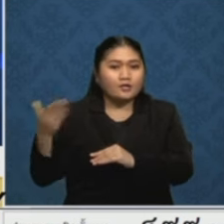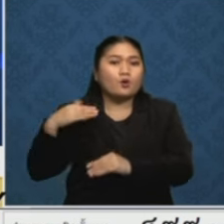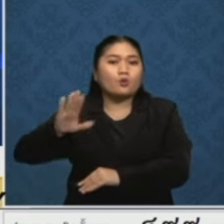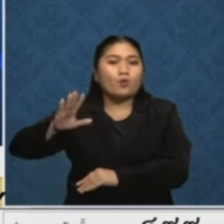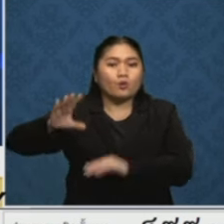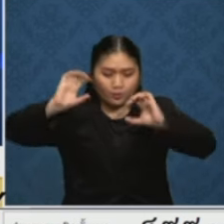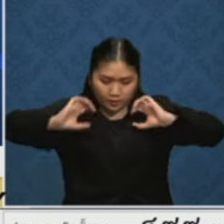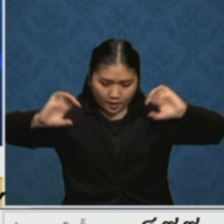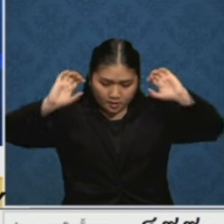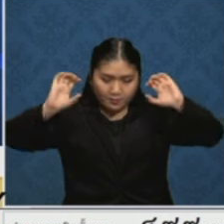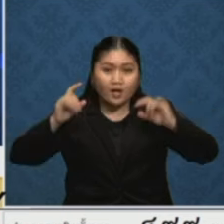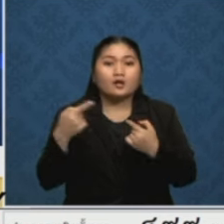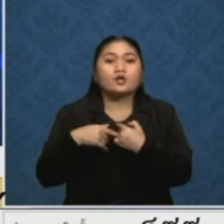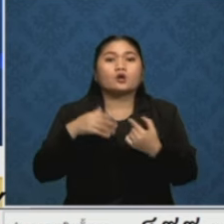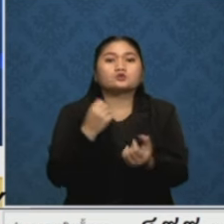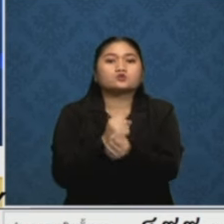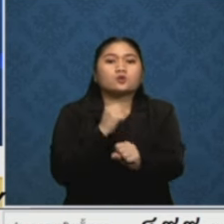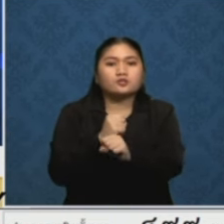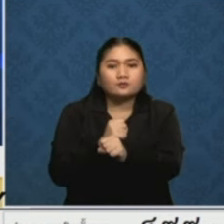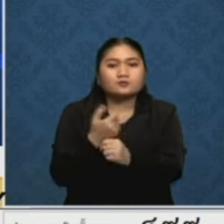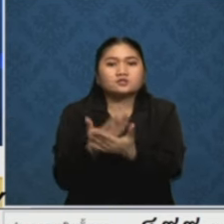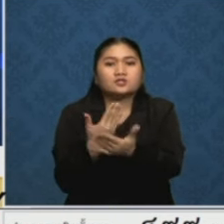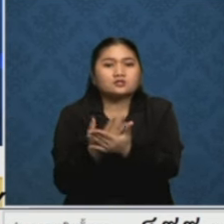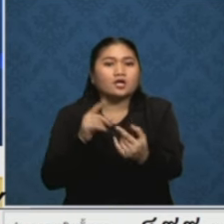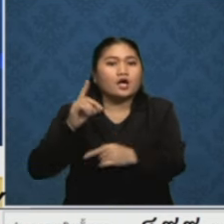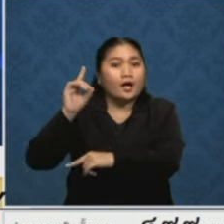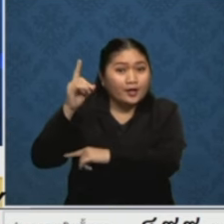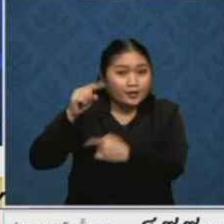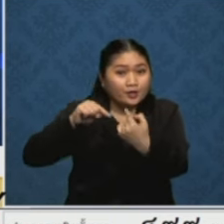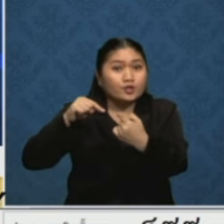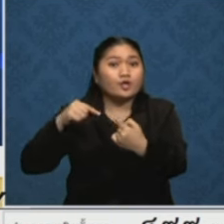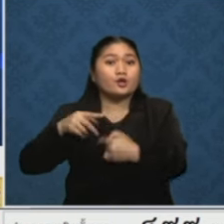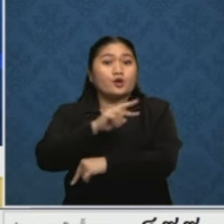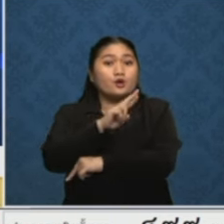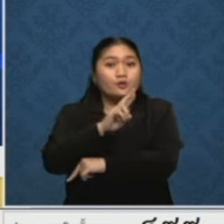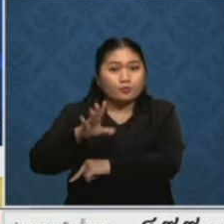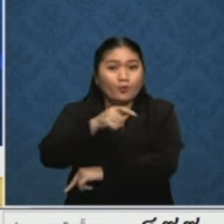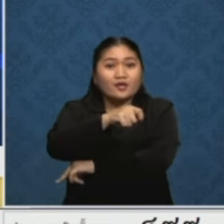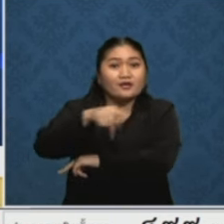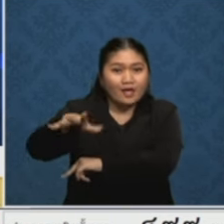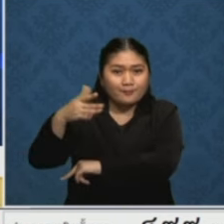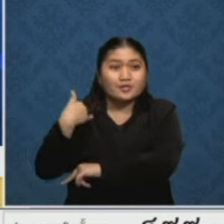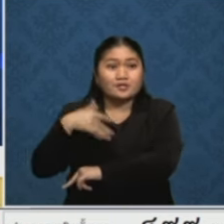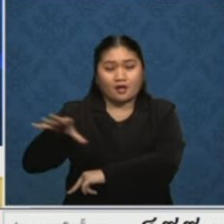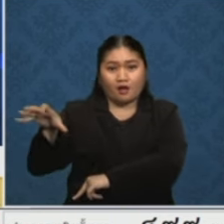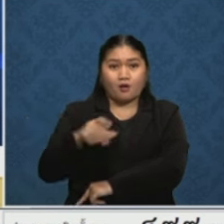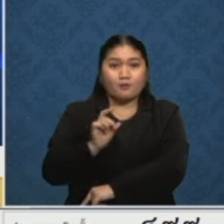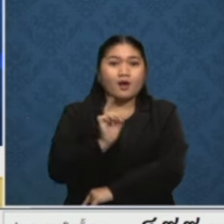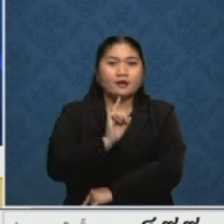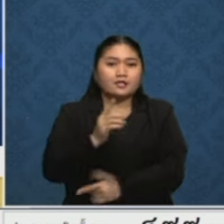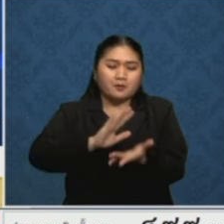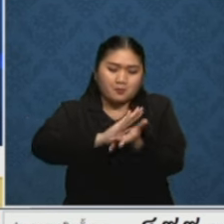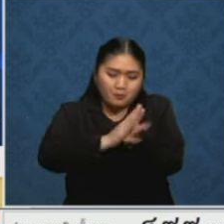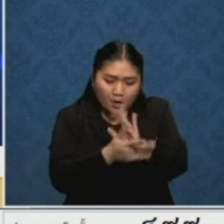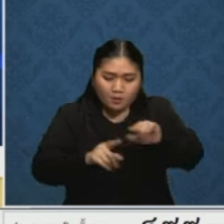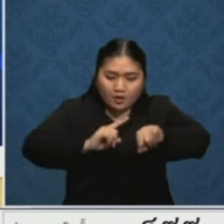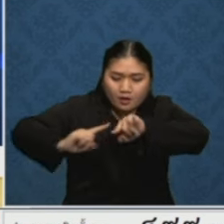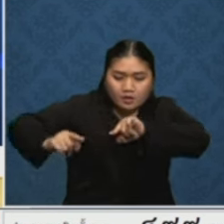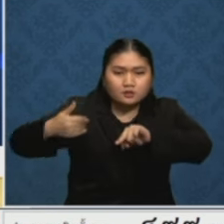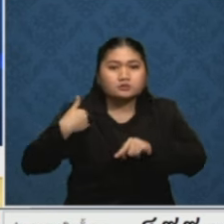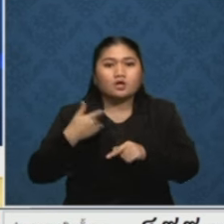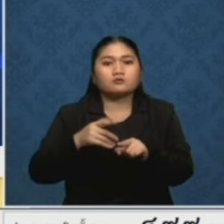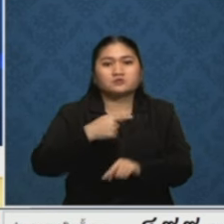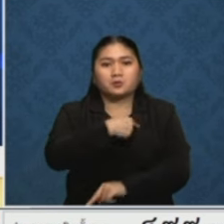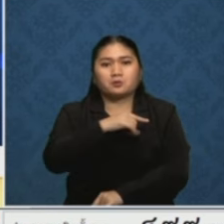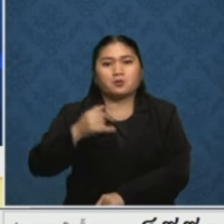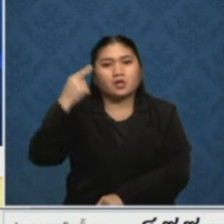จะทำโครงการ Digital Wallet ค่ะและนี่ก็คือวงเงินและแหล่งที่มาล่าสุดนะคะที่มีการเปลี่ยนแปลงตลอดนะคะไม่แน่ใ